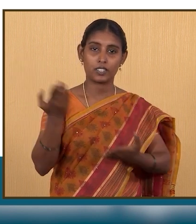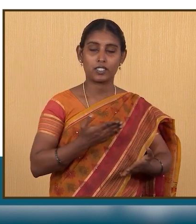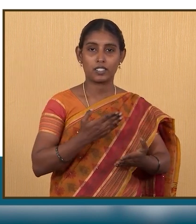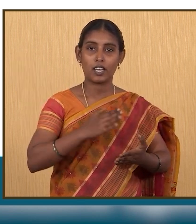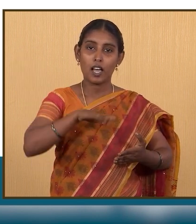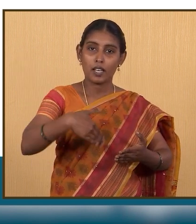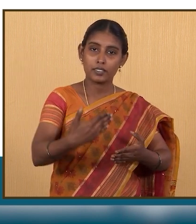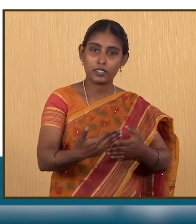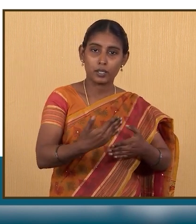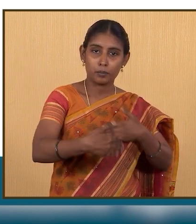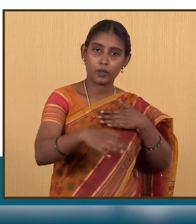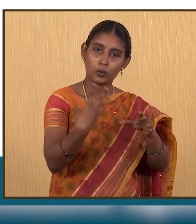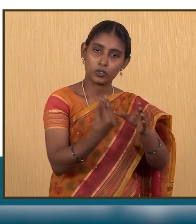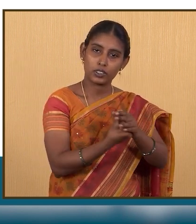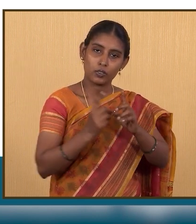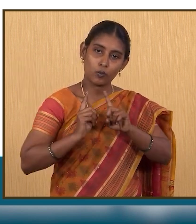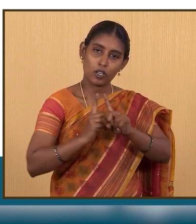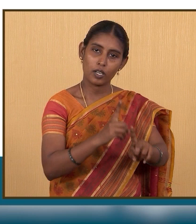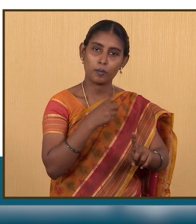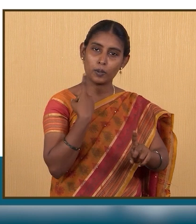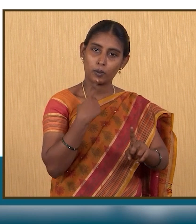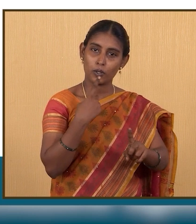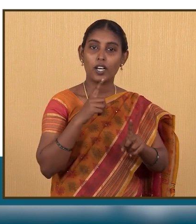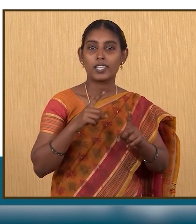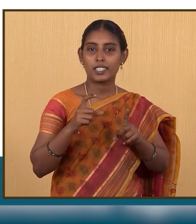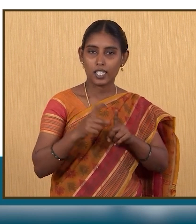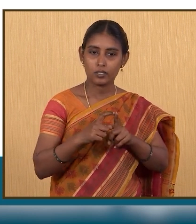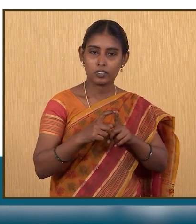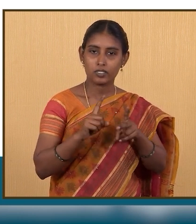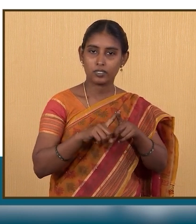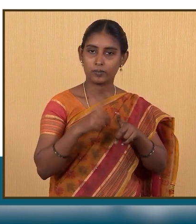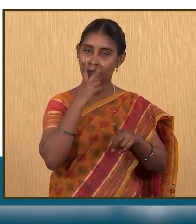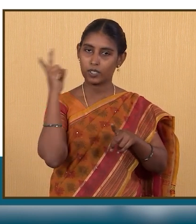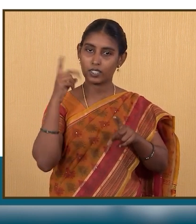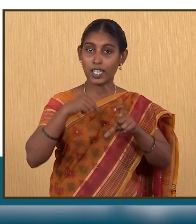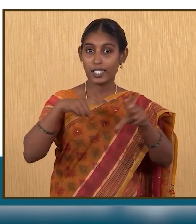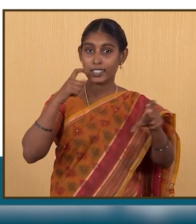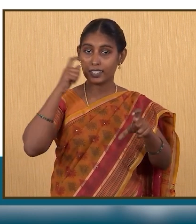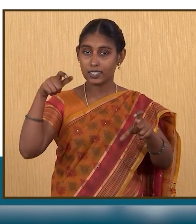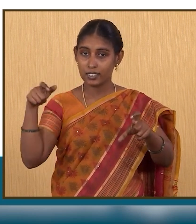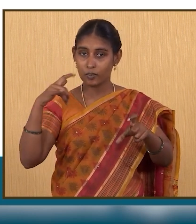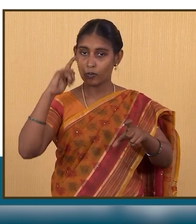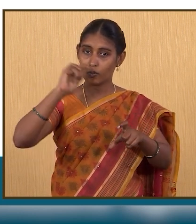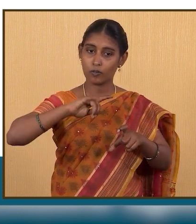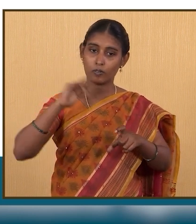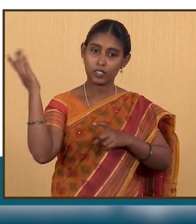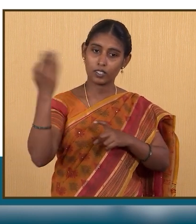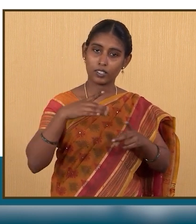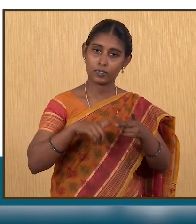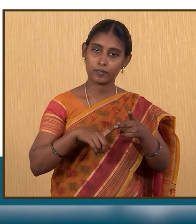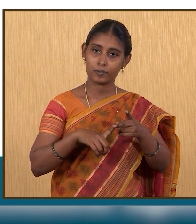வந்தாங்கன்னு பார்த்தோம். அவங்களுக்கு அடுத்தது யாரெல்லாம் வந்தாங்க அப்படின்னா, டச்சுக்காரர்கள், அடுத்து